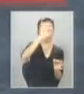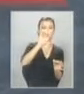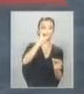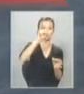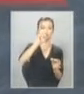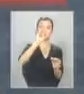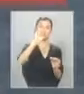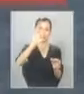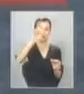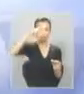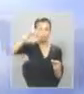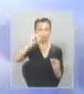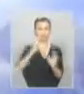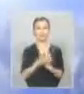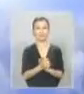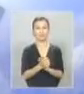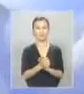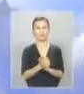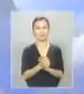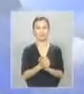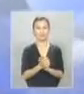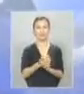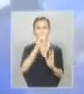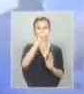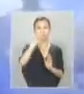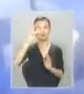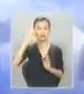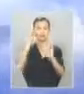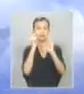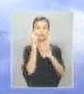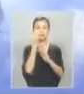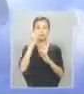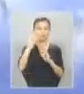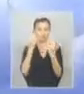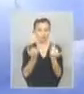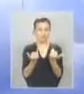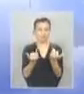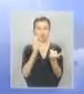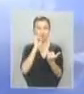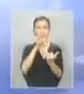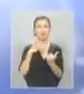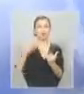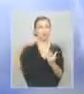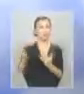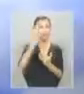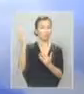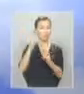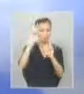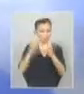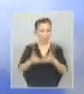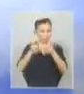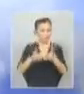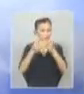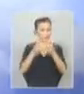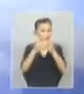ตร ในช่วงวันที่ 2-4 ธันวาคมนี้นะคะคลื่นลมในอ่าวไทยนั้นจะมีกำลังแรงก็ขอให้ชาวเรือนั้นเพิ่มความระมัดระวังในการเดิน